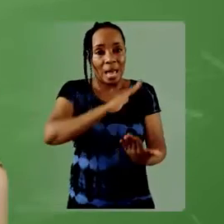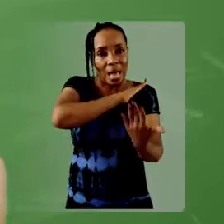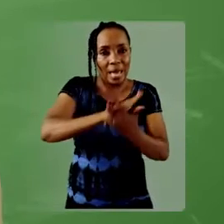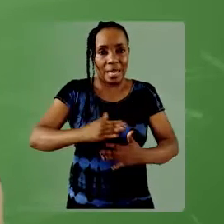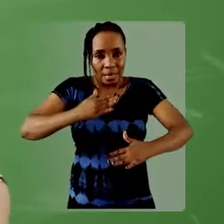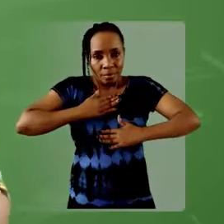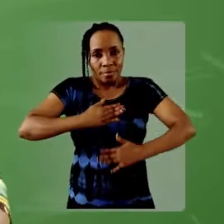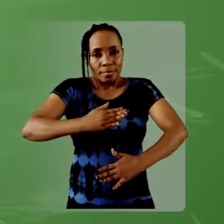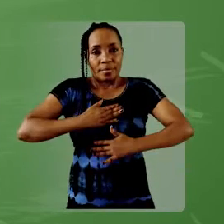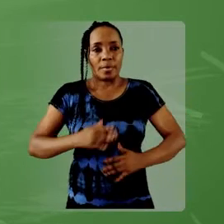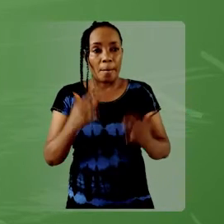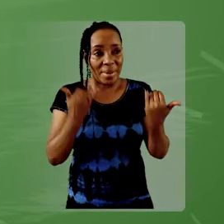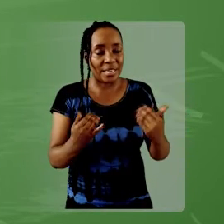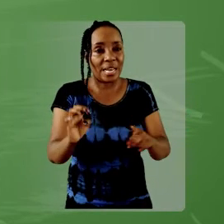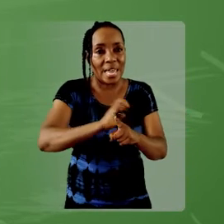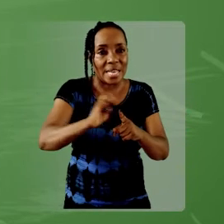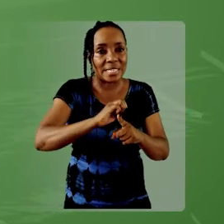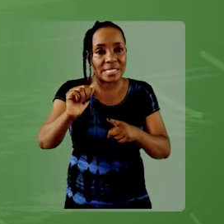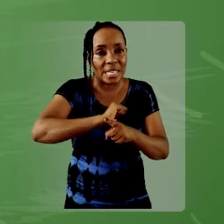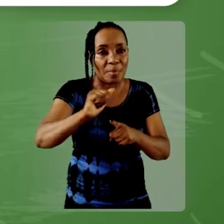exercice d'application.